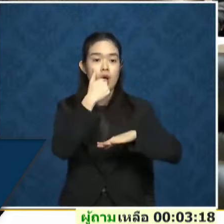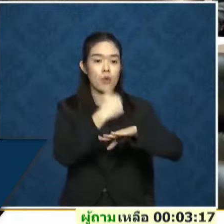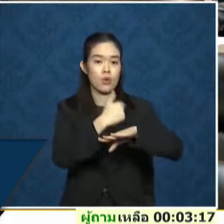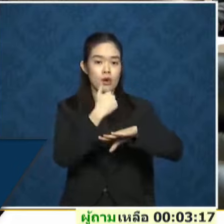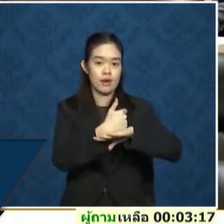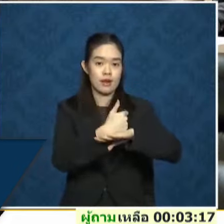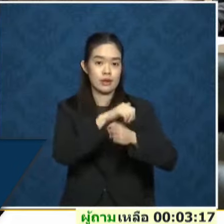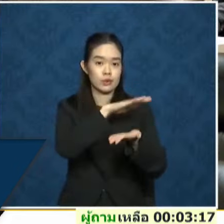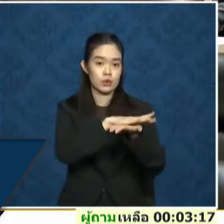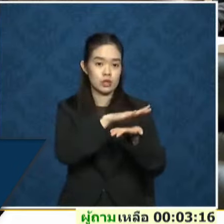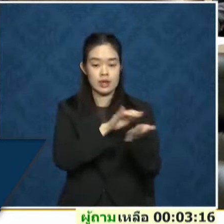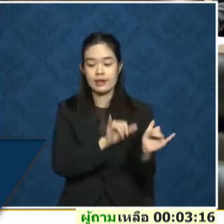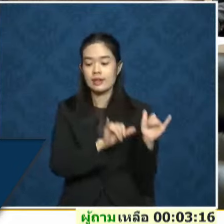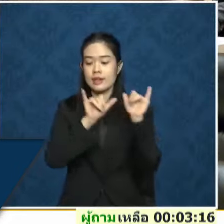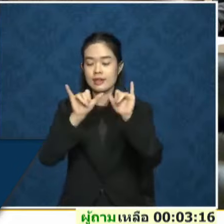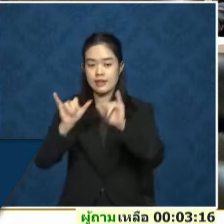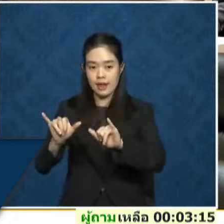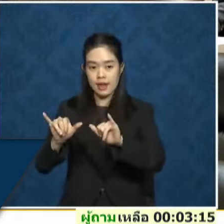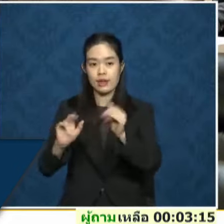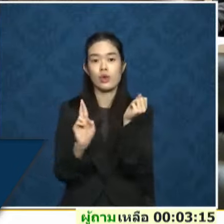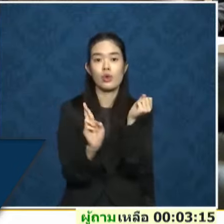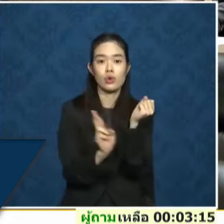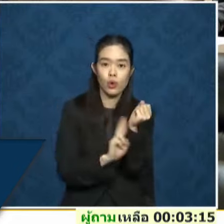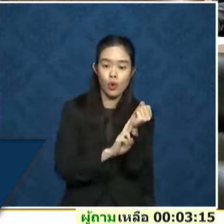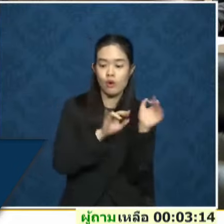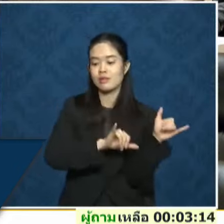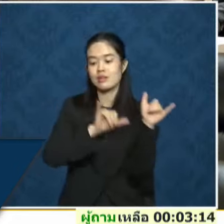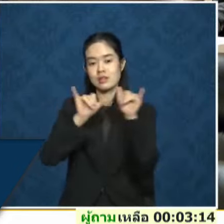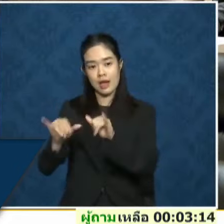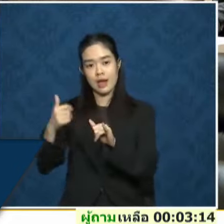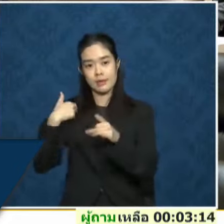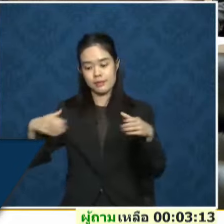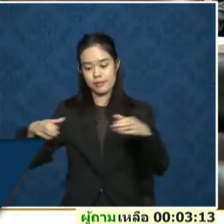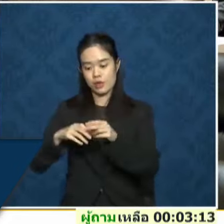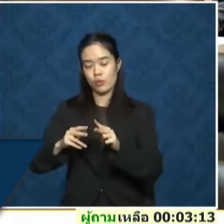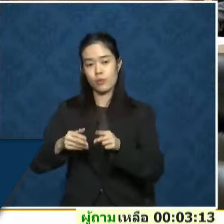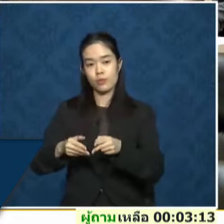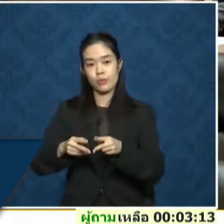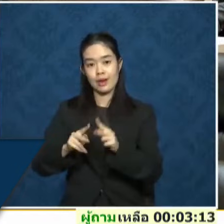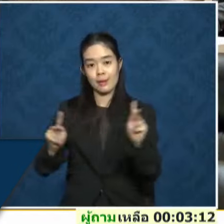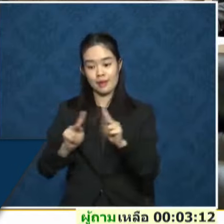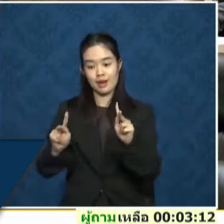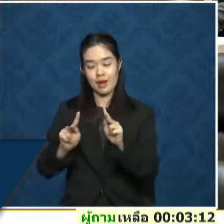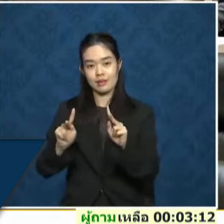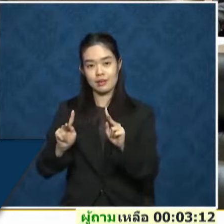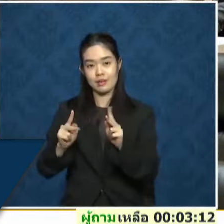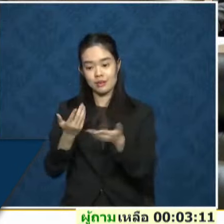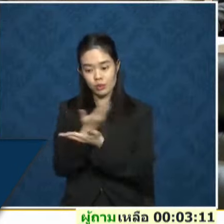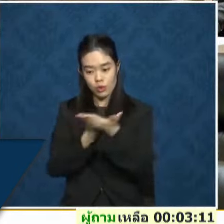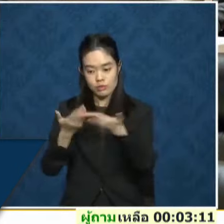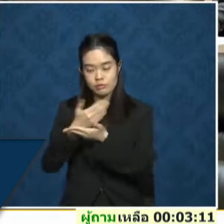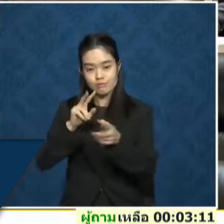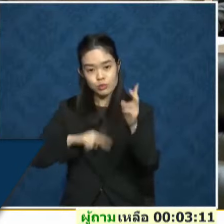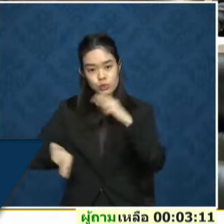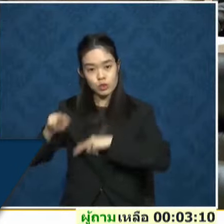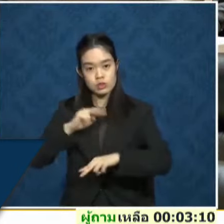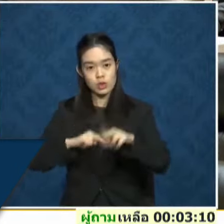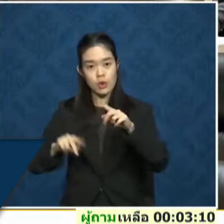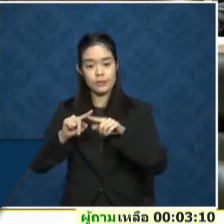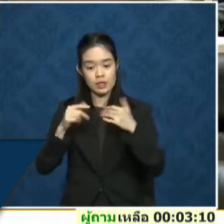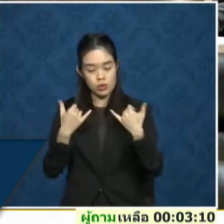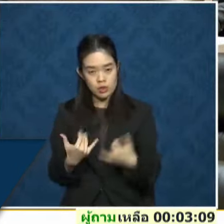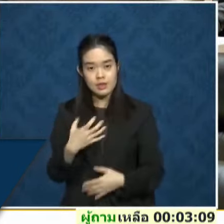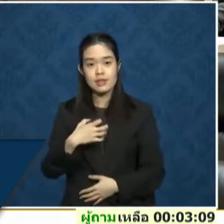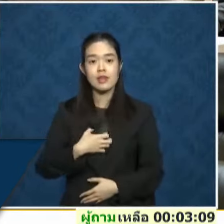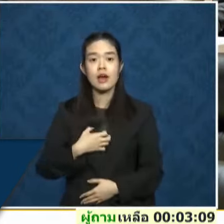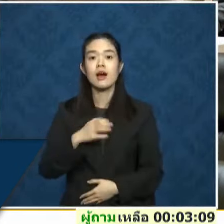ที่เป็นการชั่วคราวนะฮะย้ายรองผอ.ตั้งกรรมการสอบสวนนะฮะแต่ดิฉันขอความมั่นใจนะฮะจากท่านประธานฝ